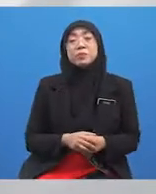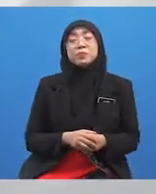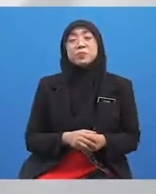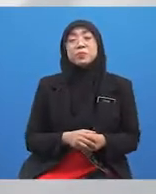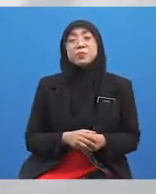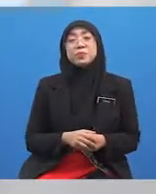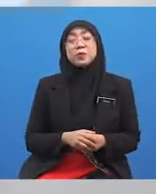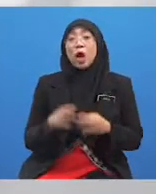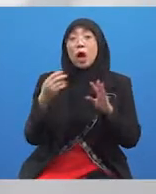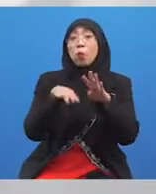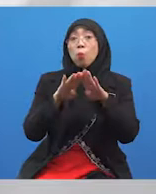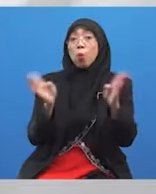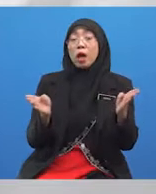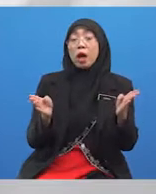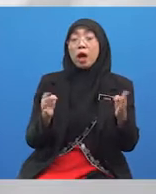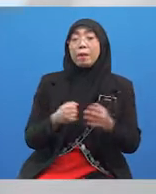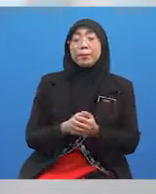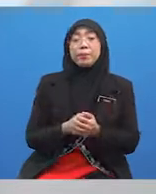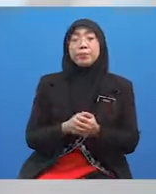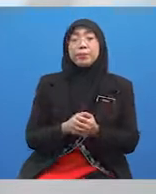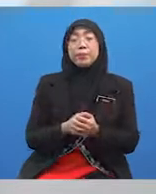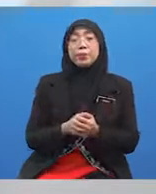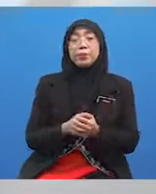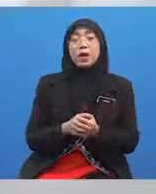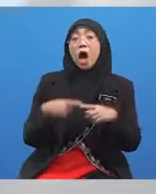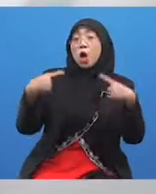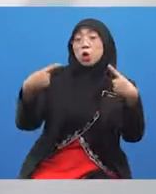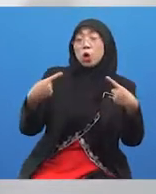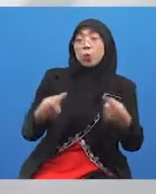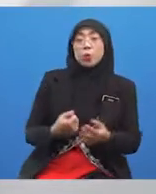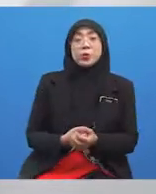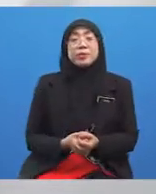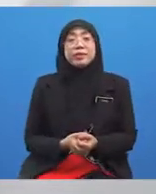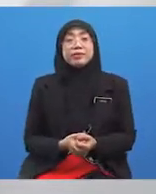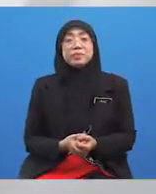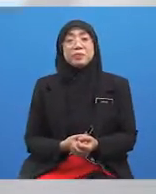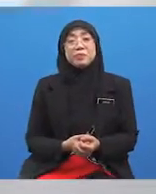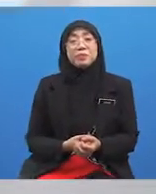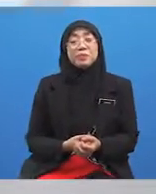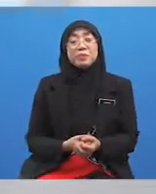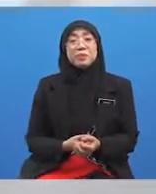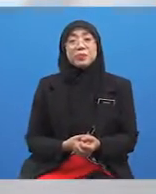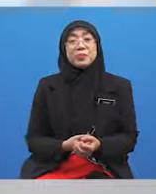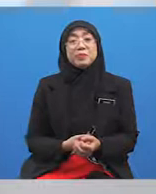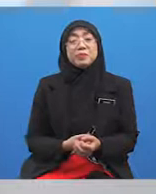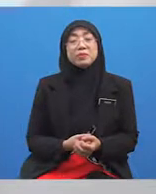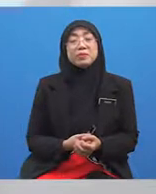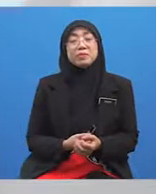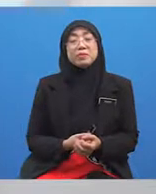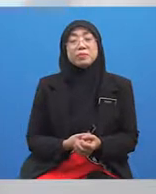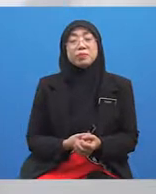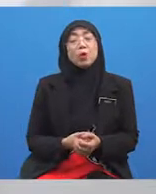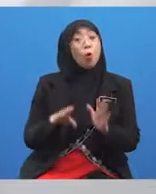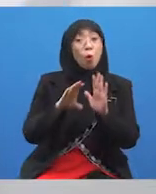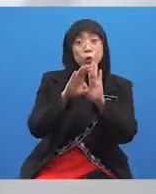cadangan tender pembekalan masing-masing untuk menjadi pembekal bahan mentah kepada syarikat.